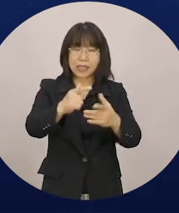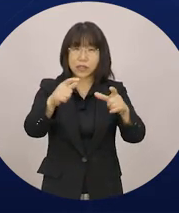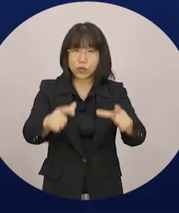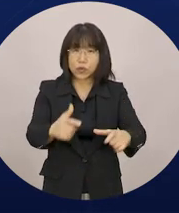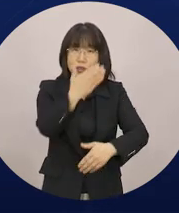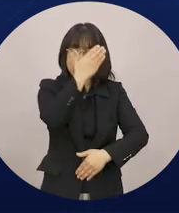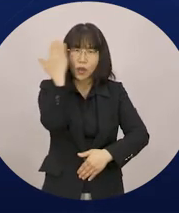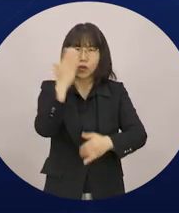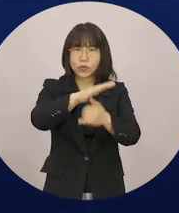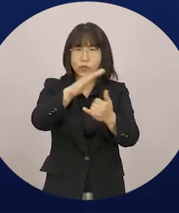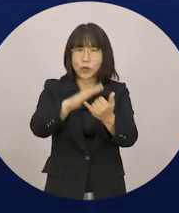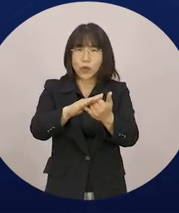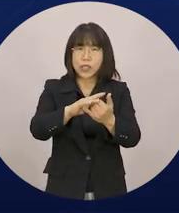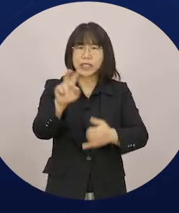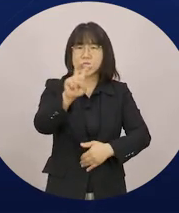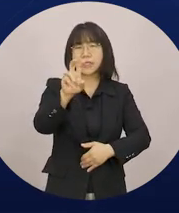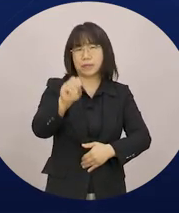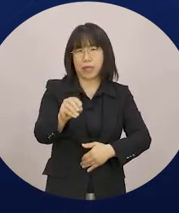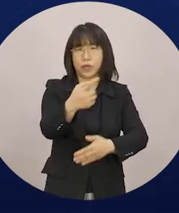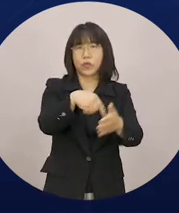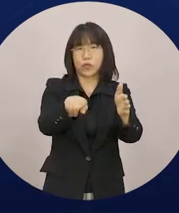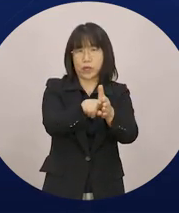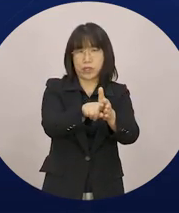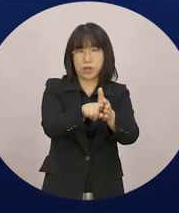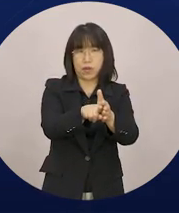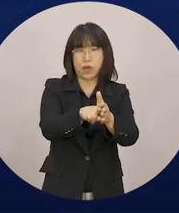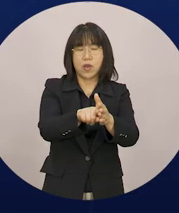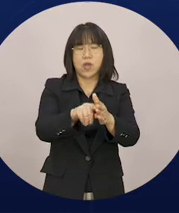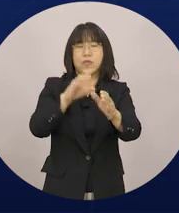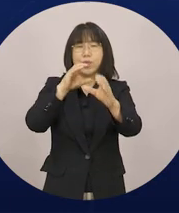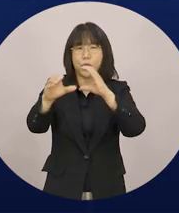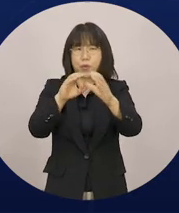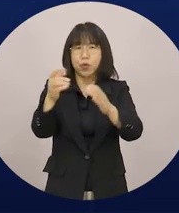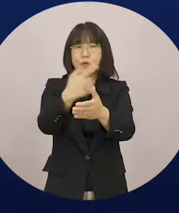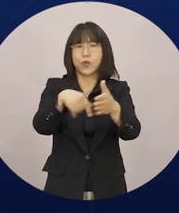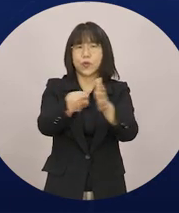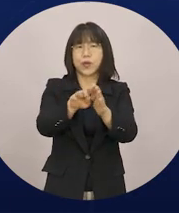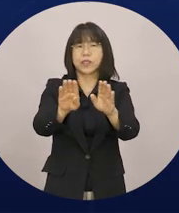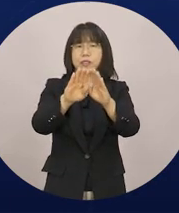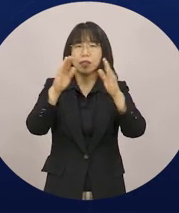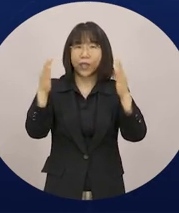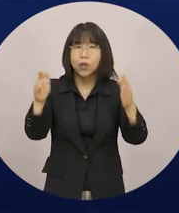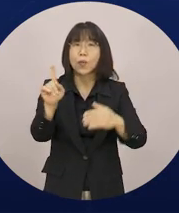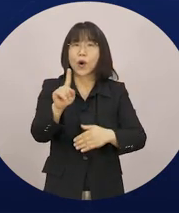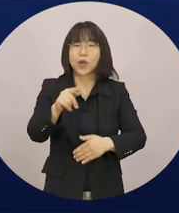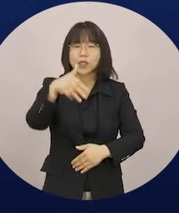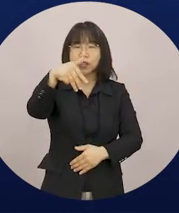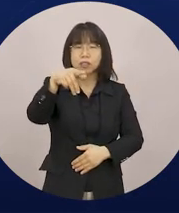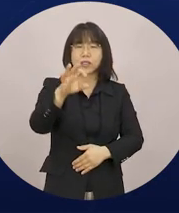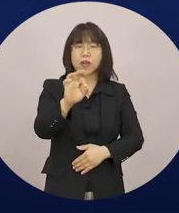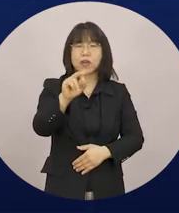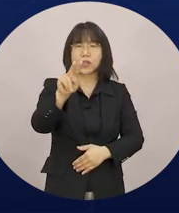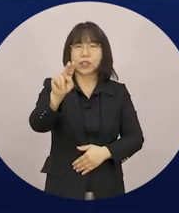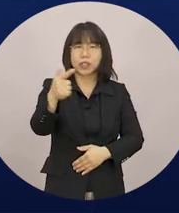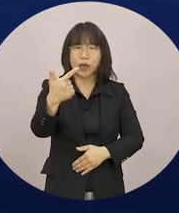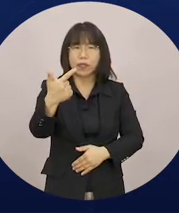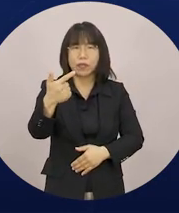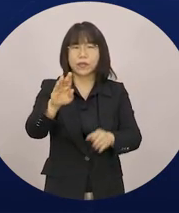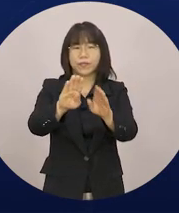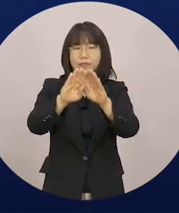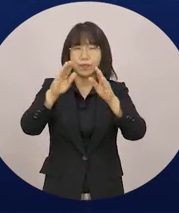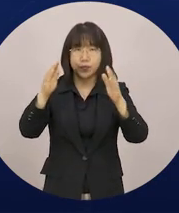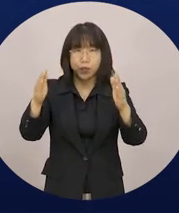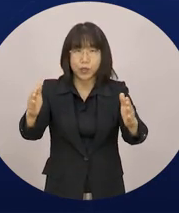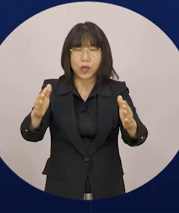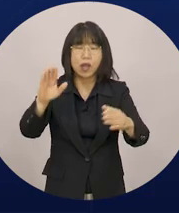200,000 강서 청년들을 위한 전용공간 청연 이 문을 열었습니다 청년들의 아름다운 인연 이라는 의미의